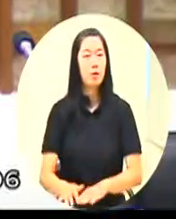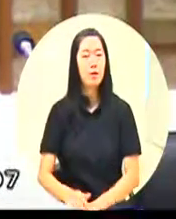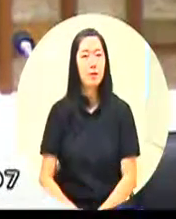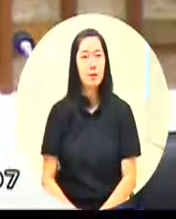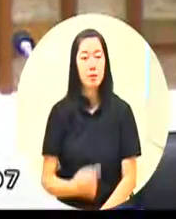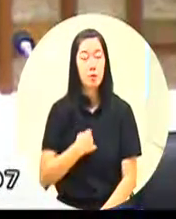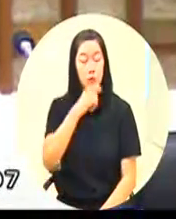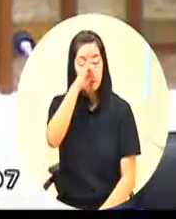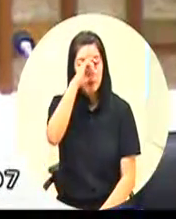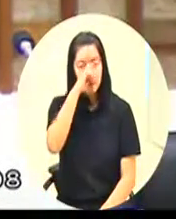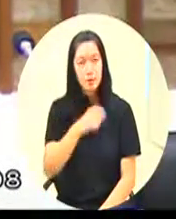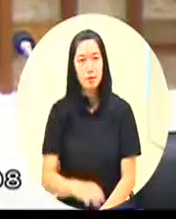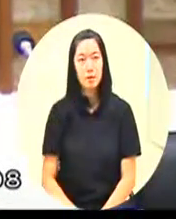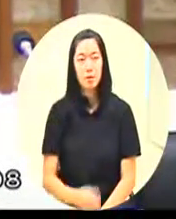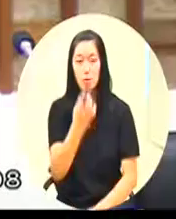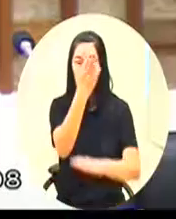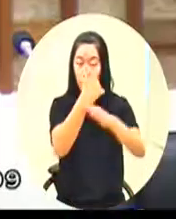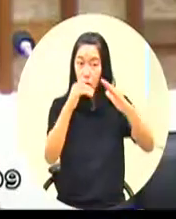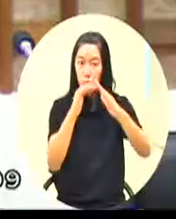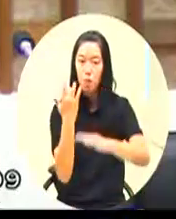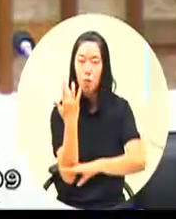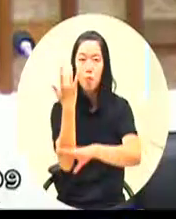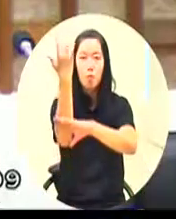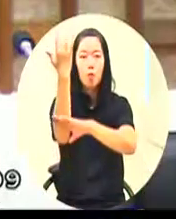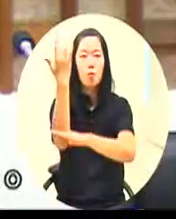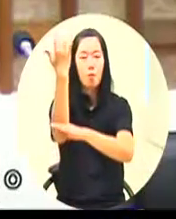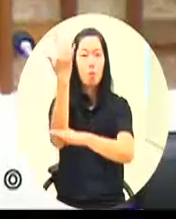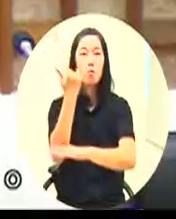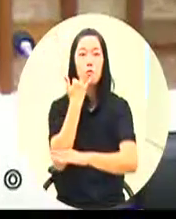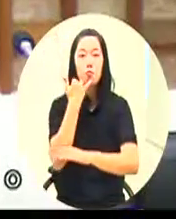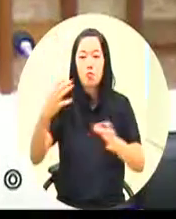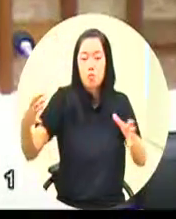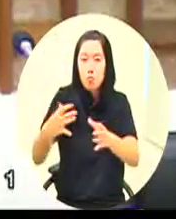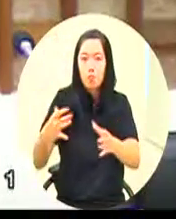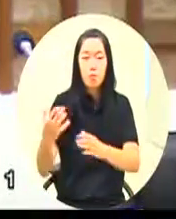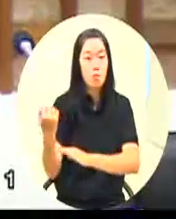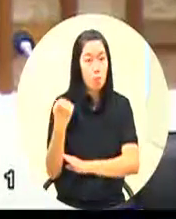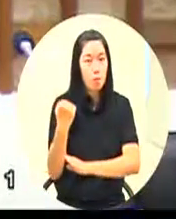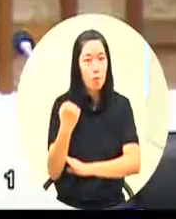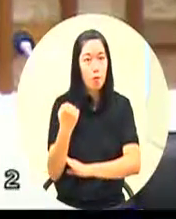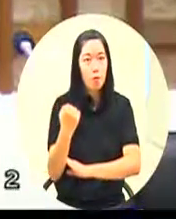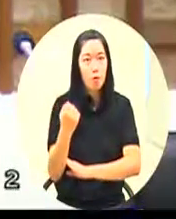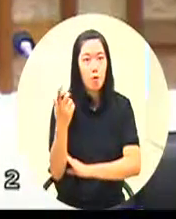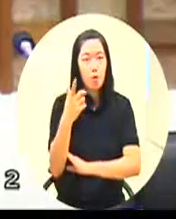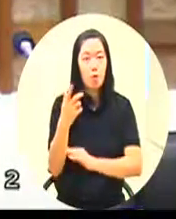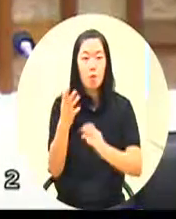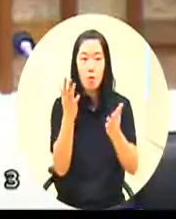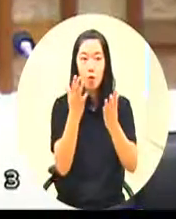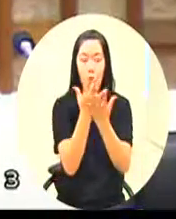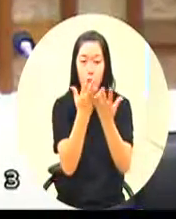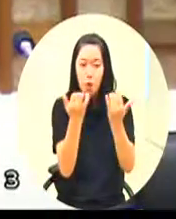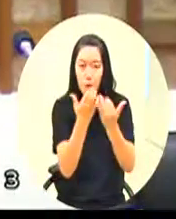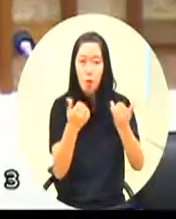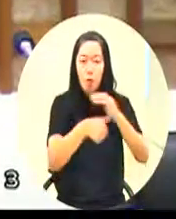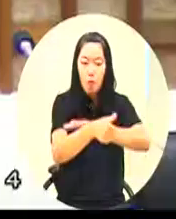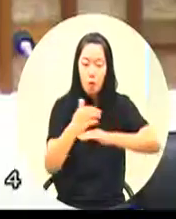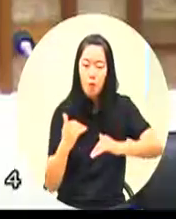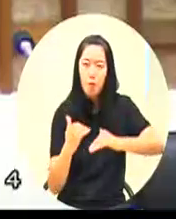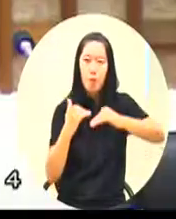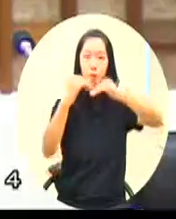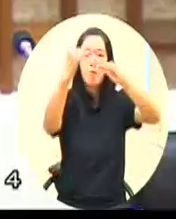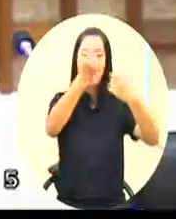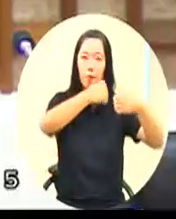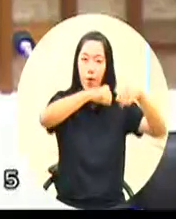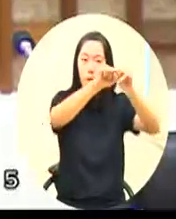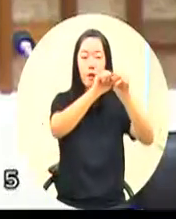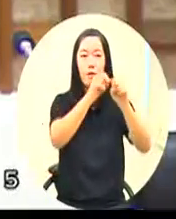是希望学校的树木大家一起跟随着我们入学的小朋友一起成长，一起毕业回去